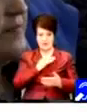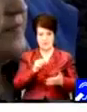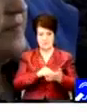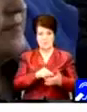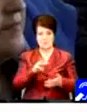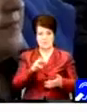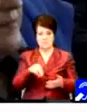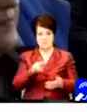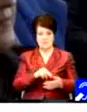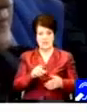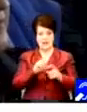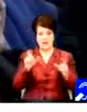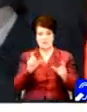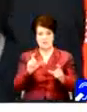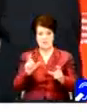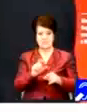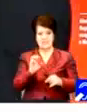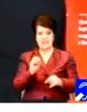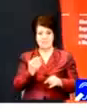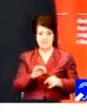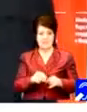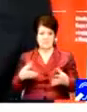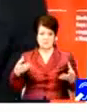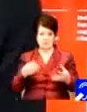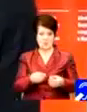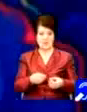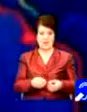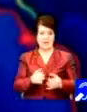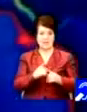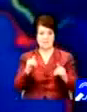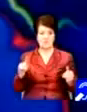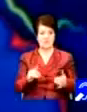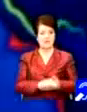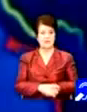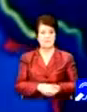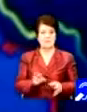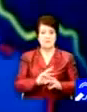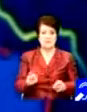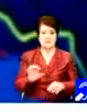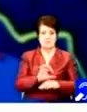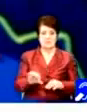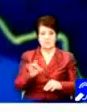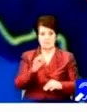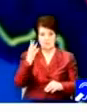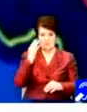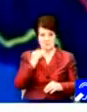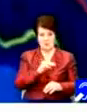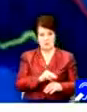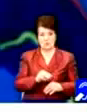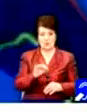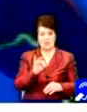financiară a Agenției Elvețiene pentru Dezvoltare și Cooperare. Ministrul de Externe al Republicii Moldova,